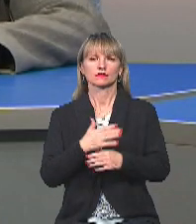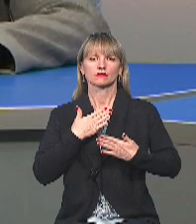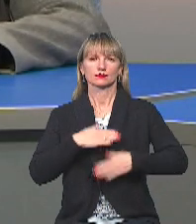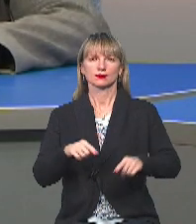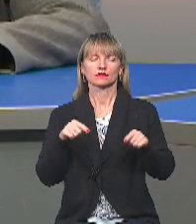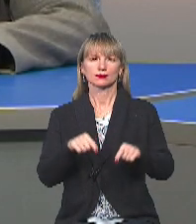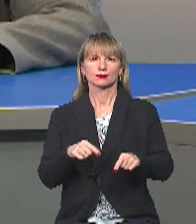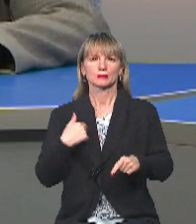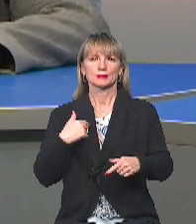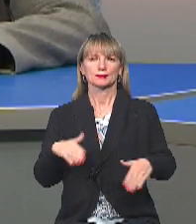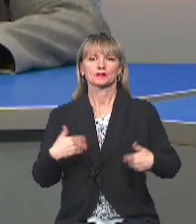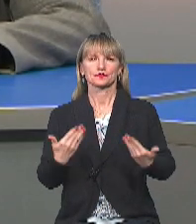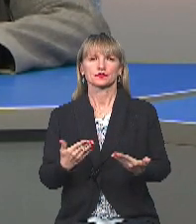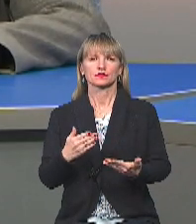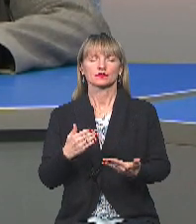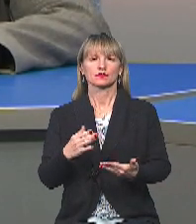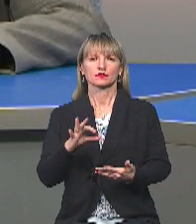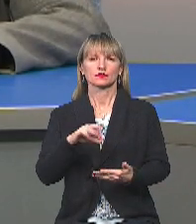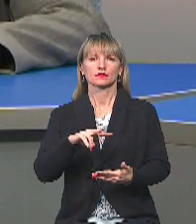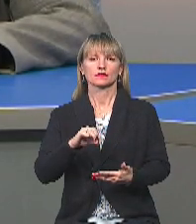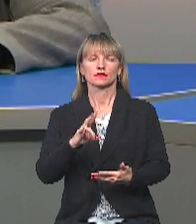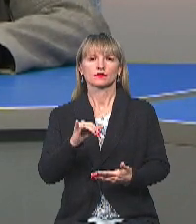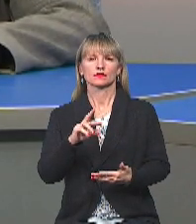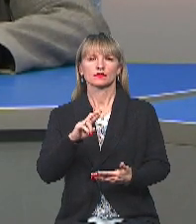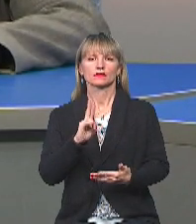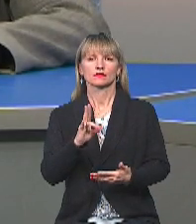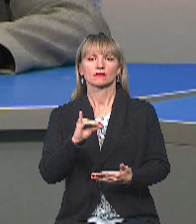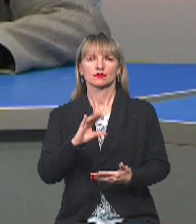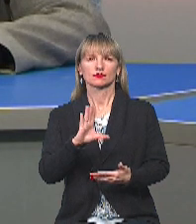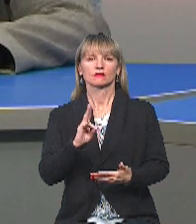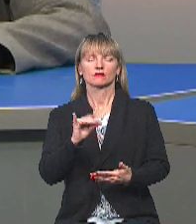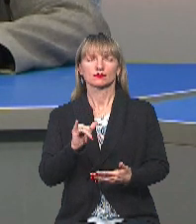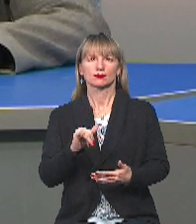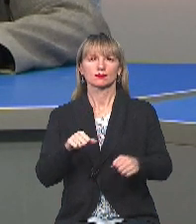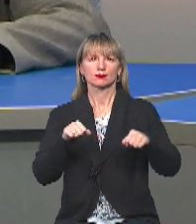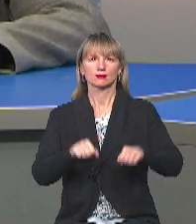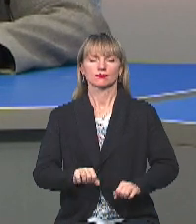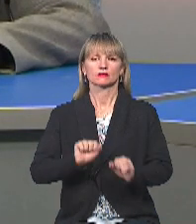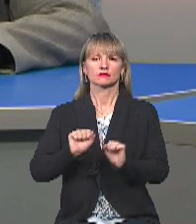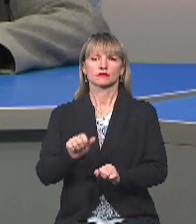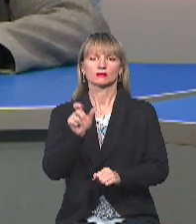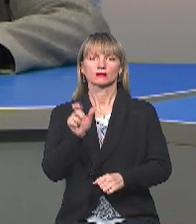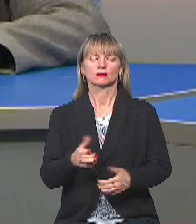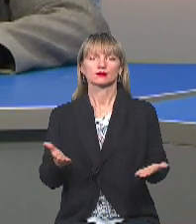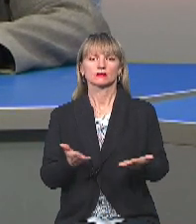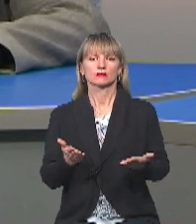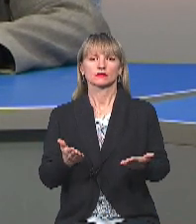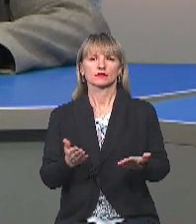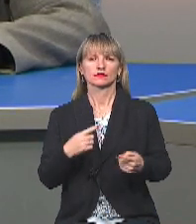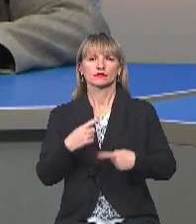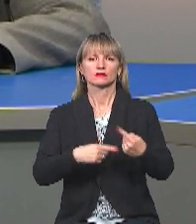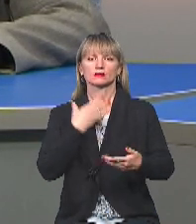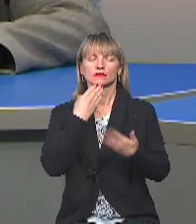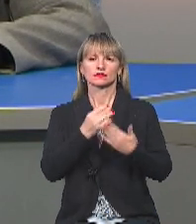цій студії мені вітати Олену Яркіну. Олена Васильівна, правозахисниця, людина, яка через своє